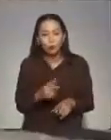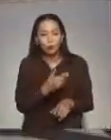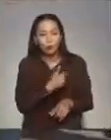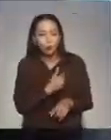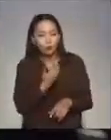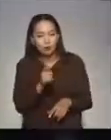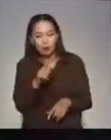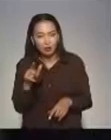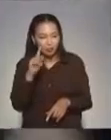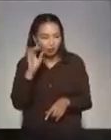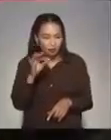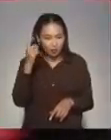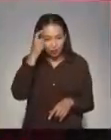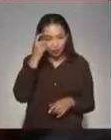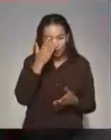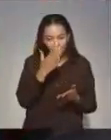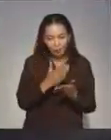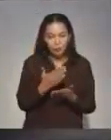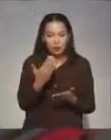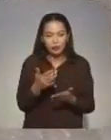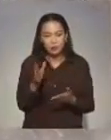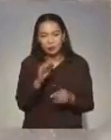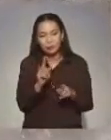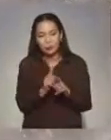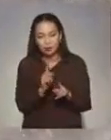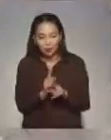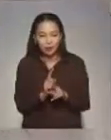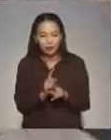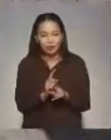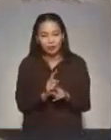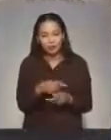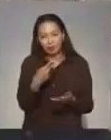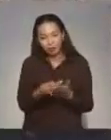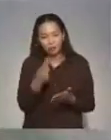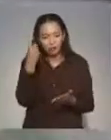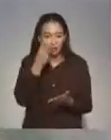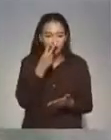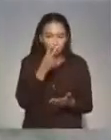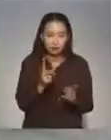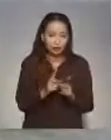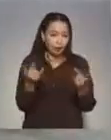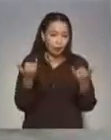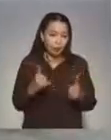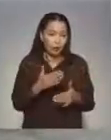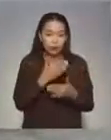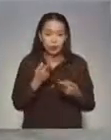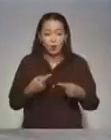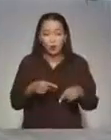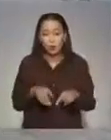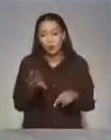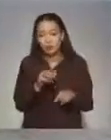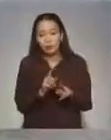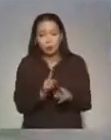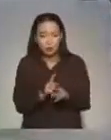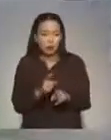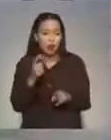адамды жиі кездестіреміз. Тіпті қисаңдаған адамның перзентін желкелеп ұрып жатқанын көрсек те таң қалмаймыз. Ал қоғам баламды ащы